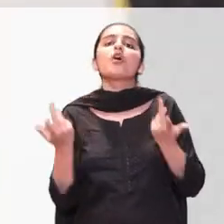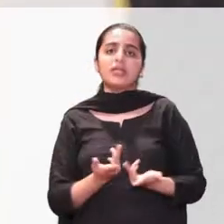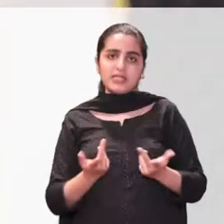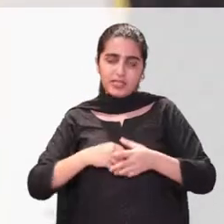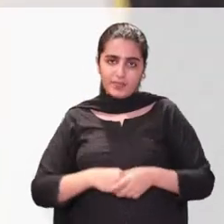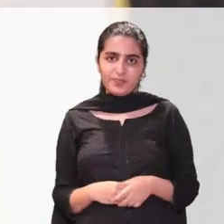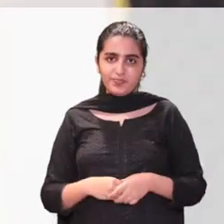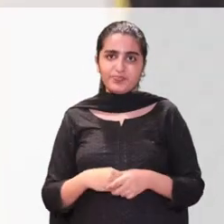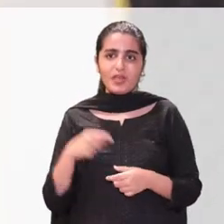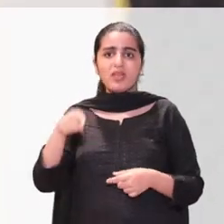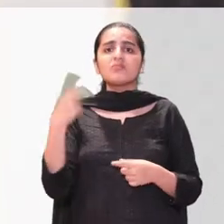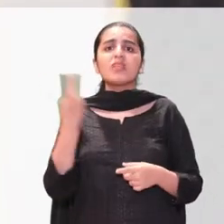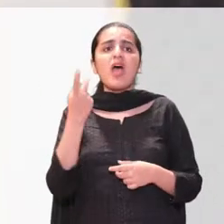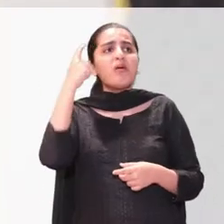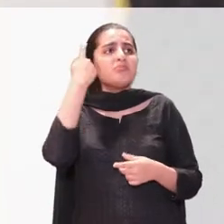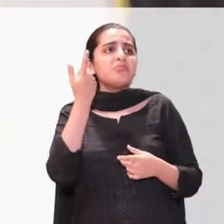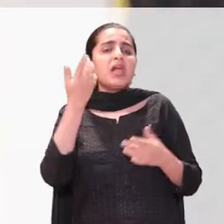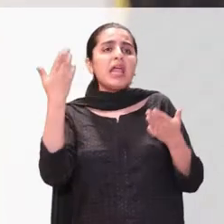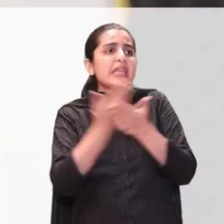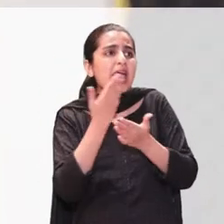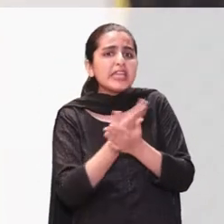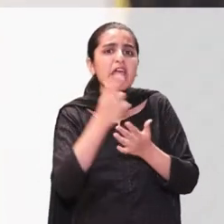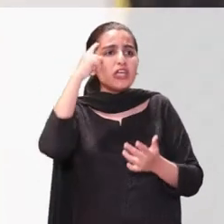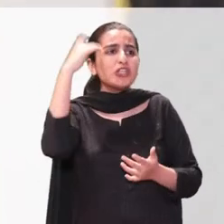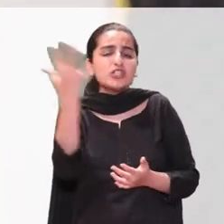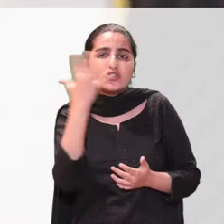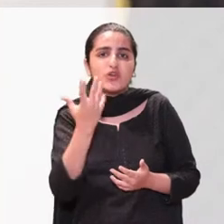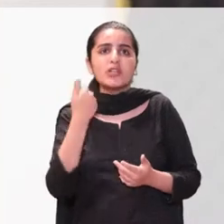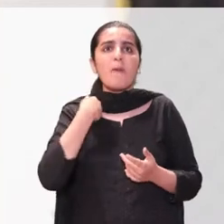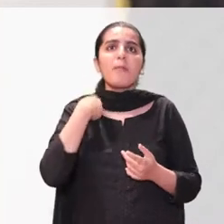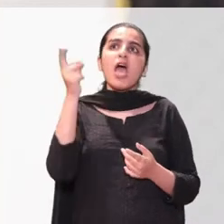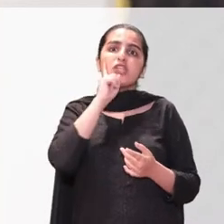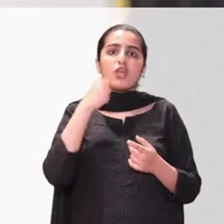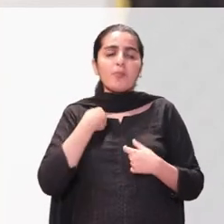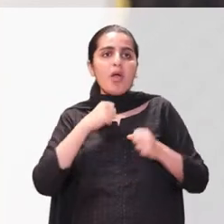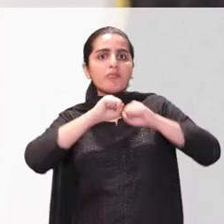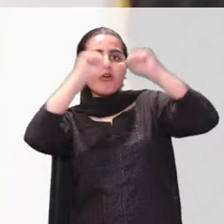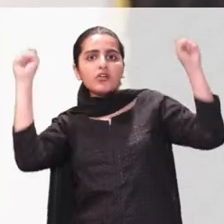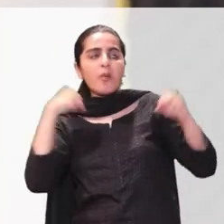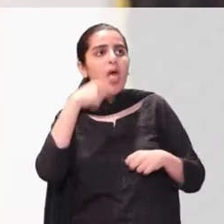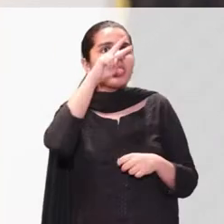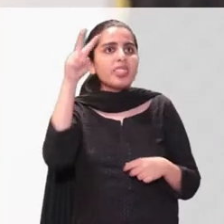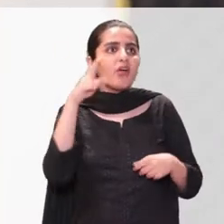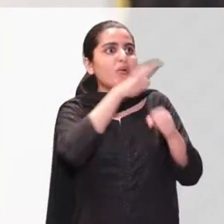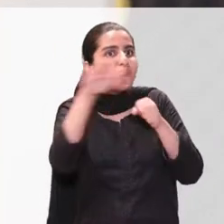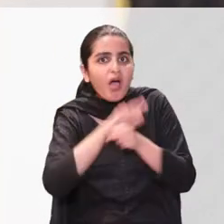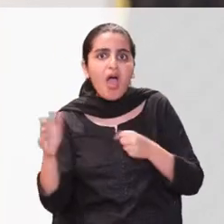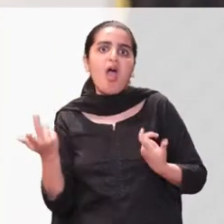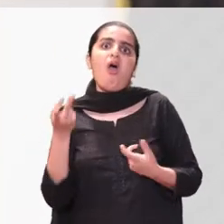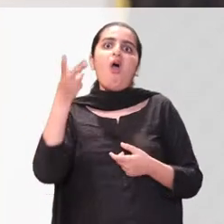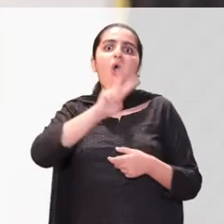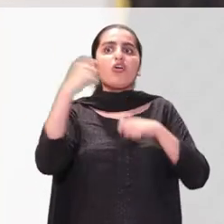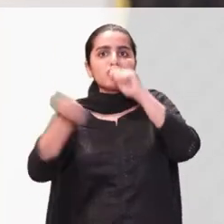वाकिंग ऑन वैल्यू ऑफ टाइम स्टोरीज बनाए वेक अप इट्स अबाउट मडर एंड किड्स स्टोरीज एंड